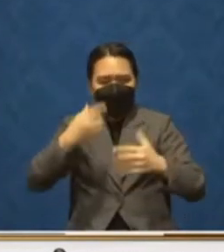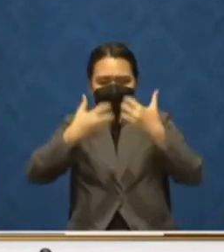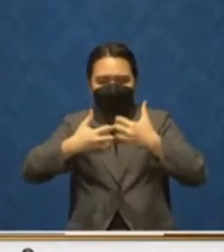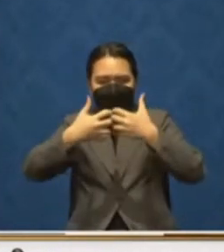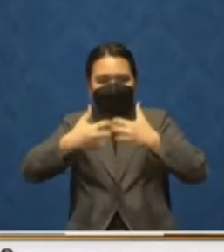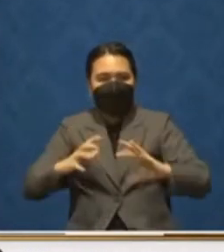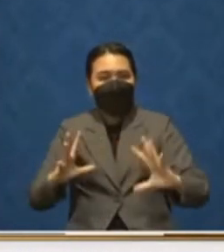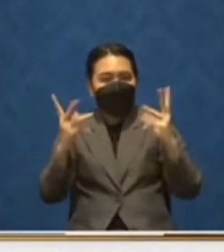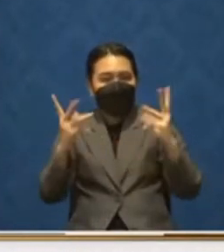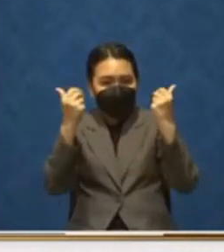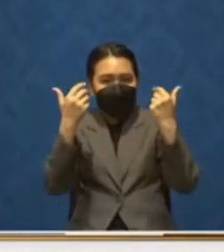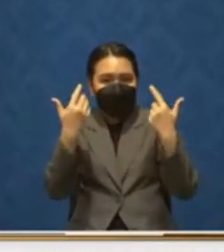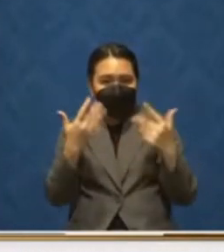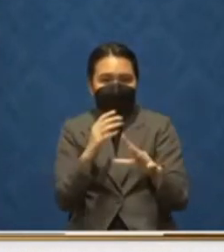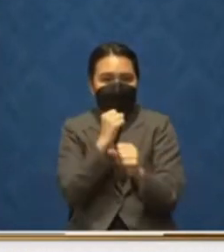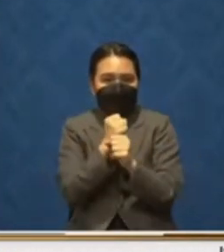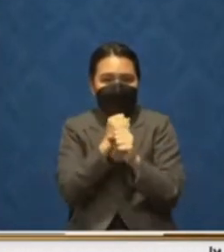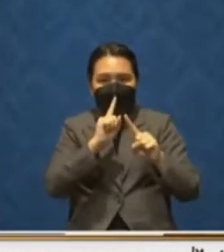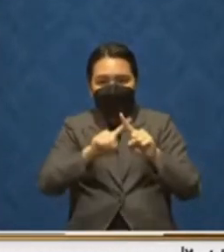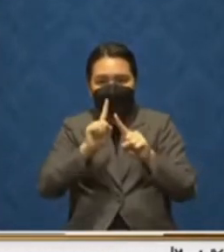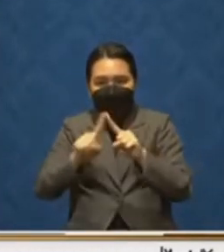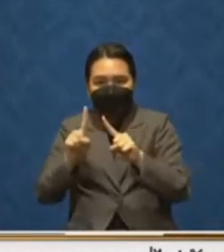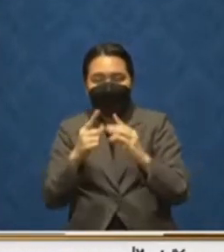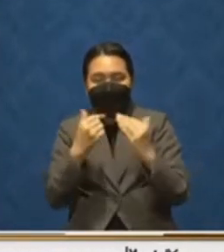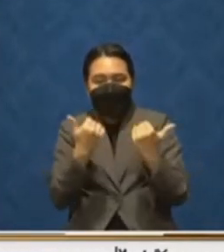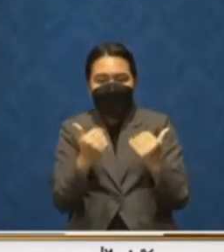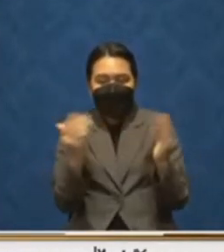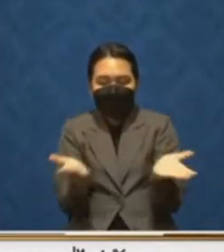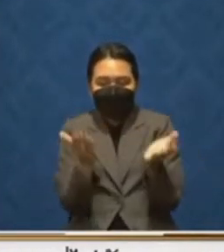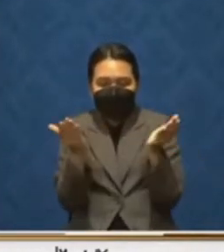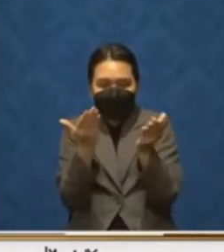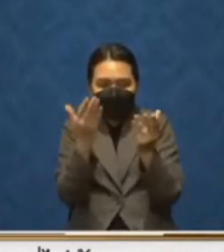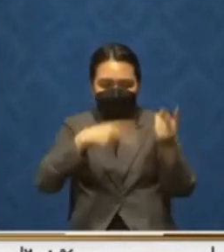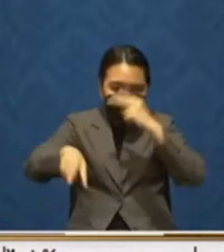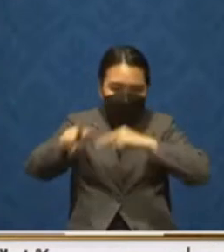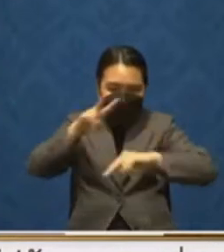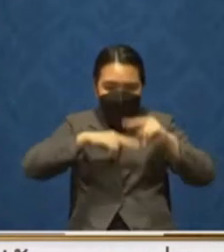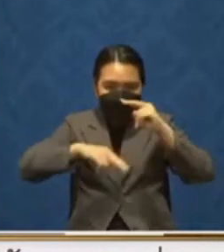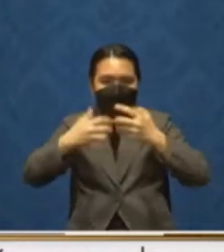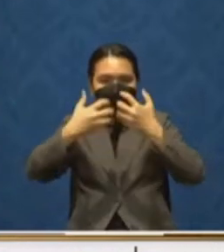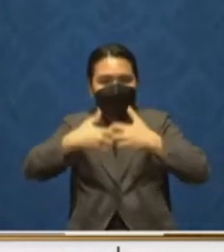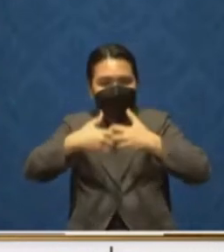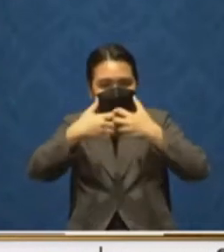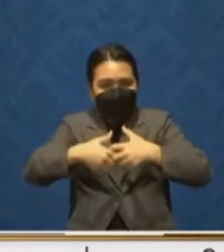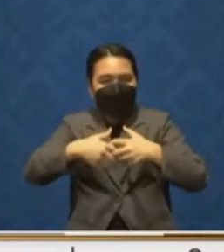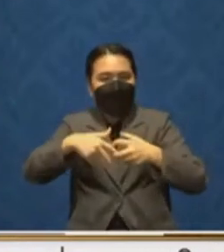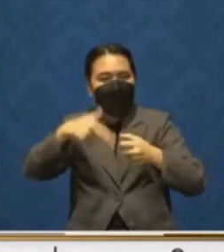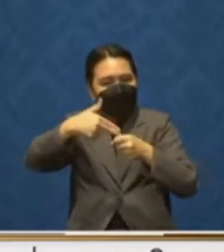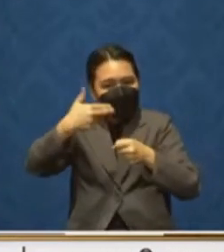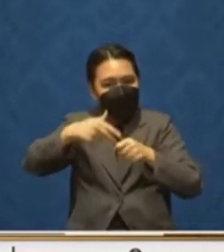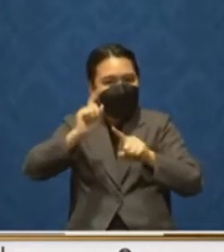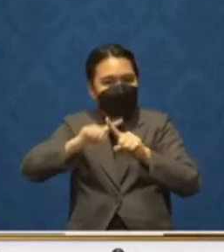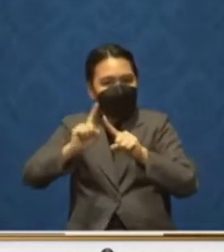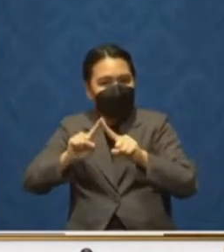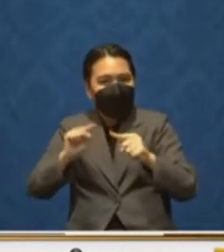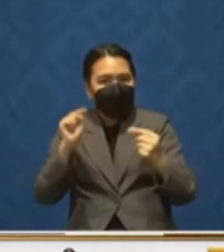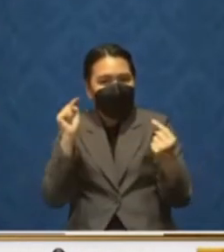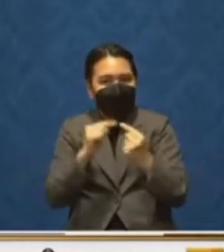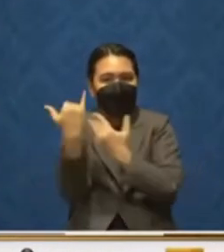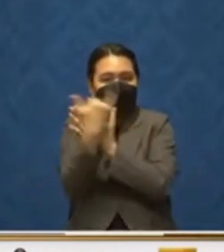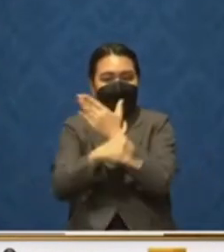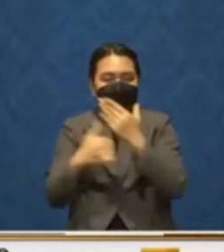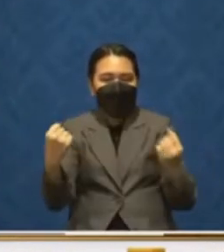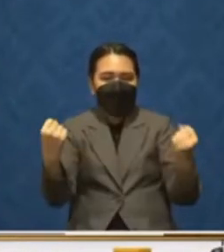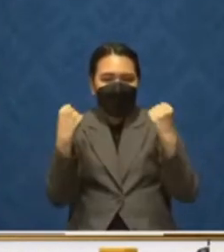นี้ใช้งานระยะยาวธรรมดามีวายส่งเสริมการสำรวจและผลิตปิโตรเลียมเพื่อความมั่นคงก็เลยมีการเปิดสัมปทานปิโตรเลียมรอบใหม่